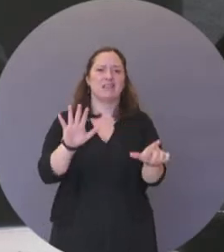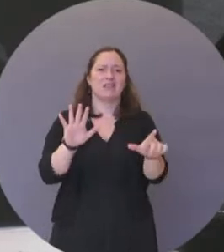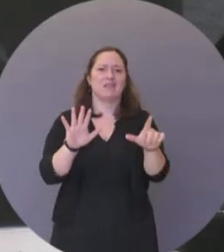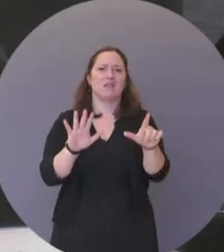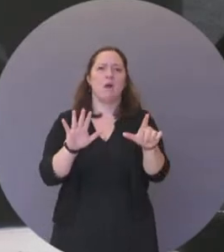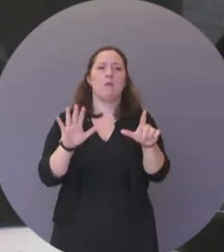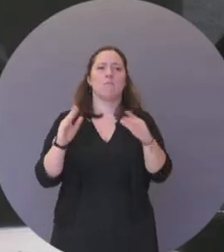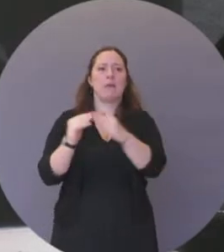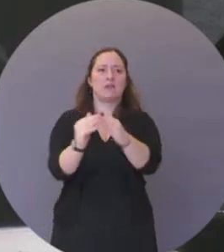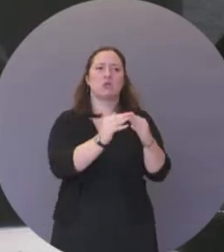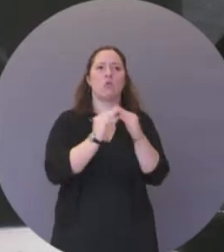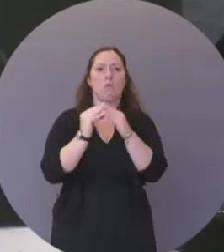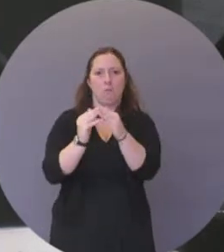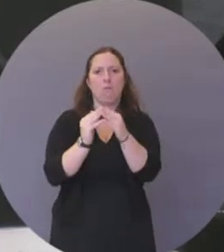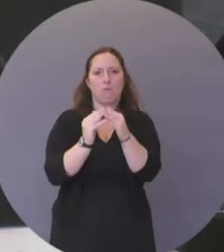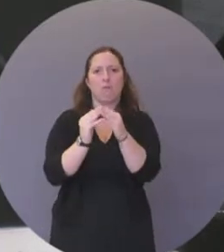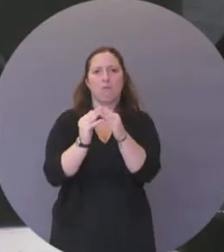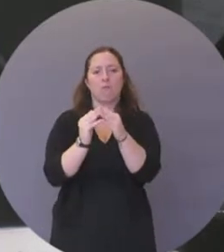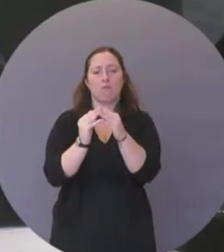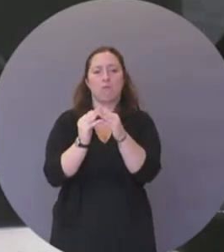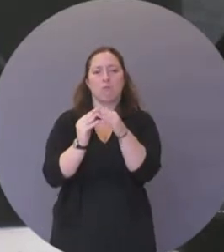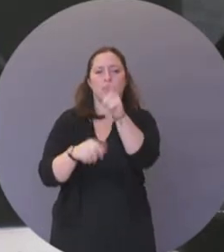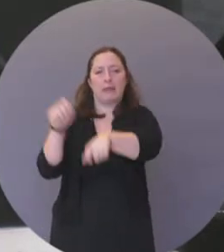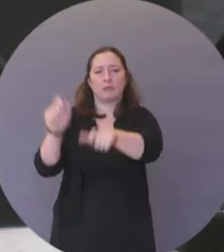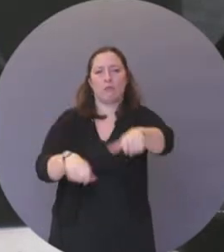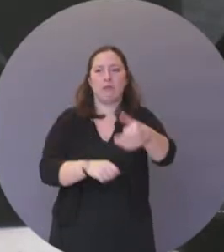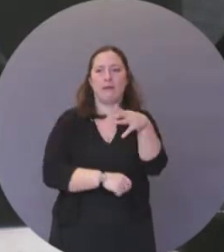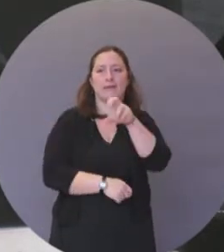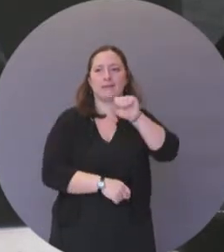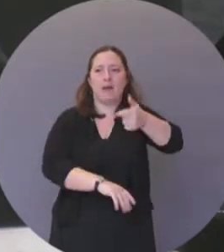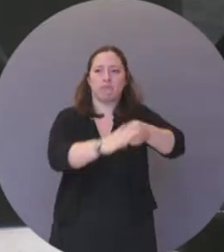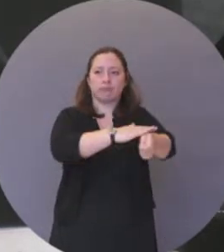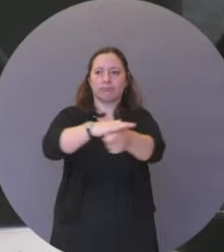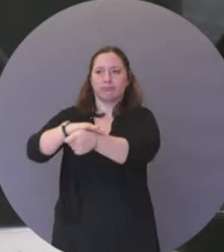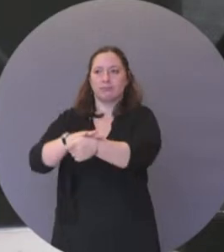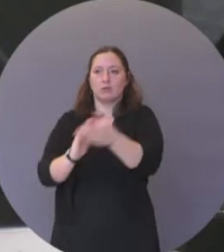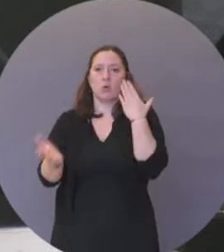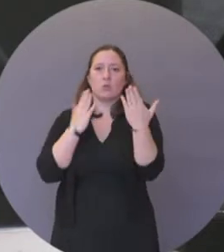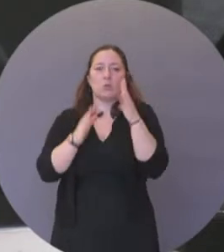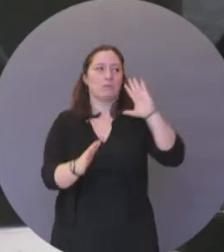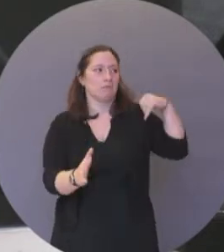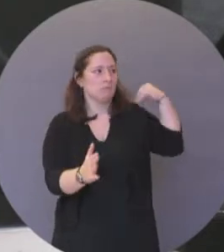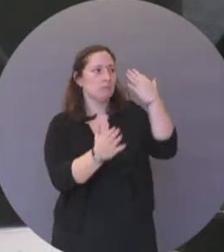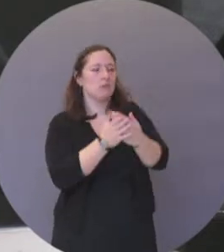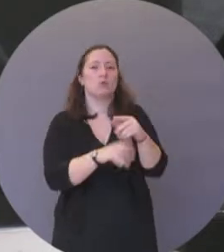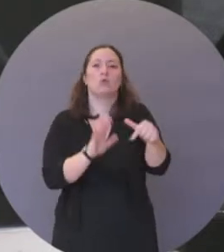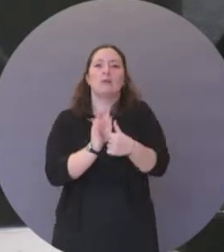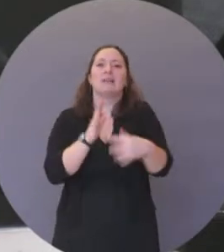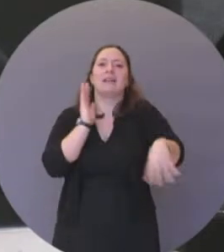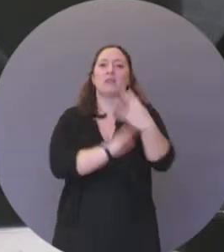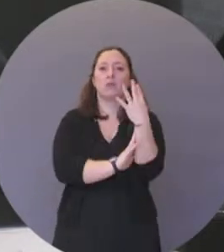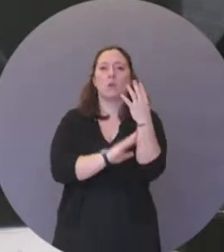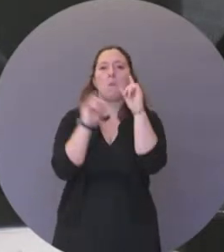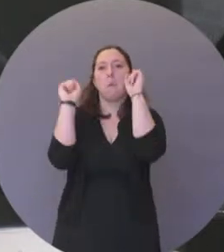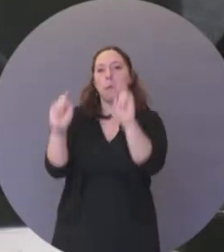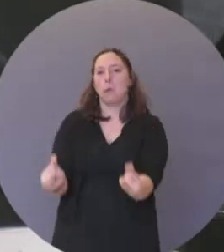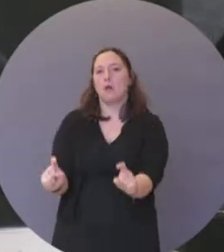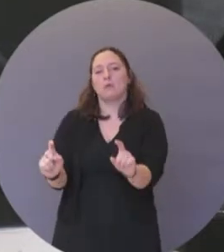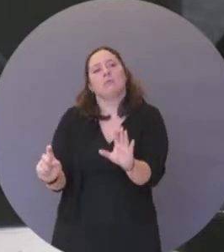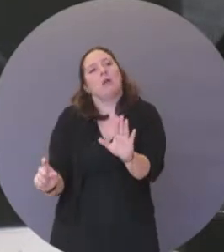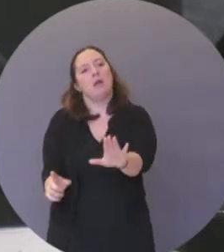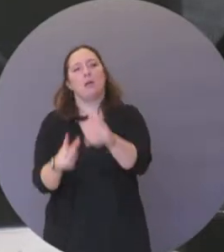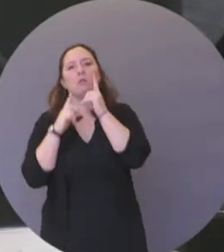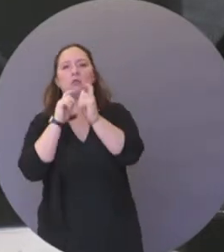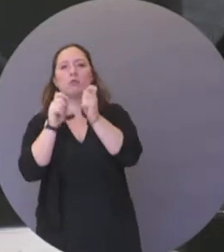c'est le nombre le plus bas constaté depuis 2014 alors évidemment il faut être très humble sur ce chiffre c'est